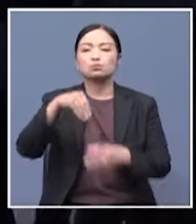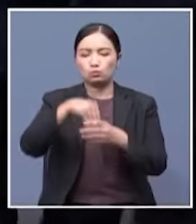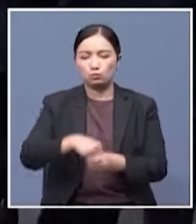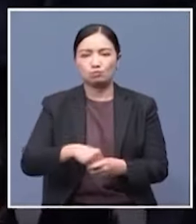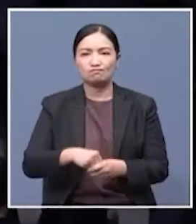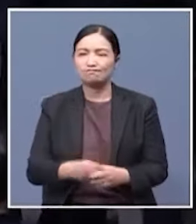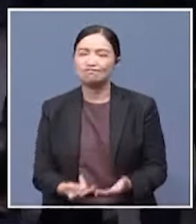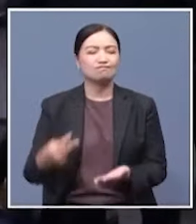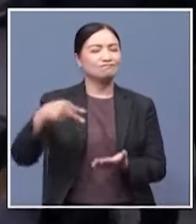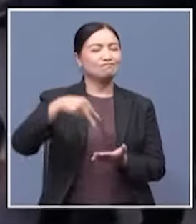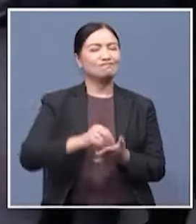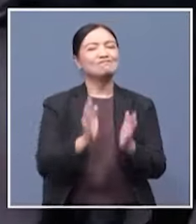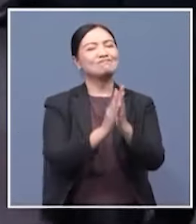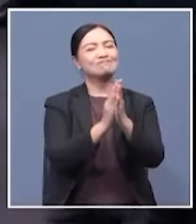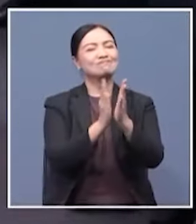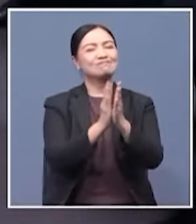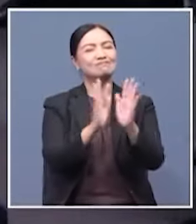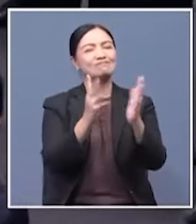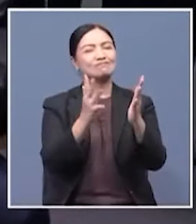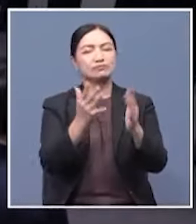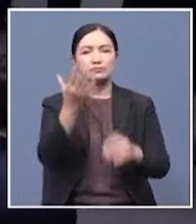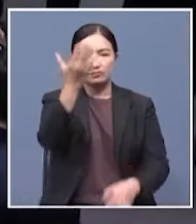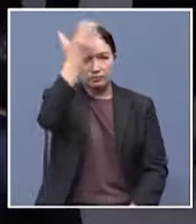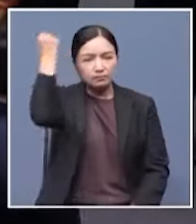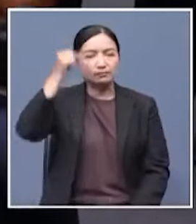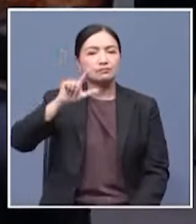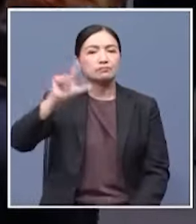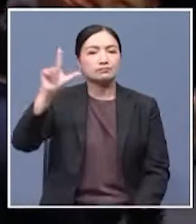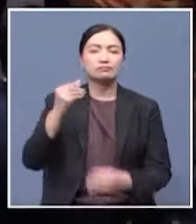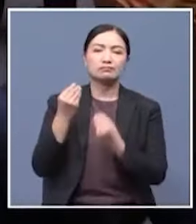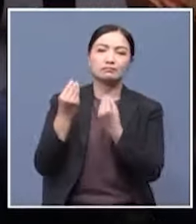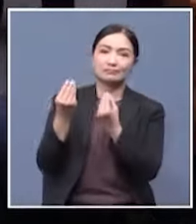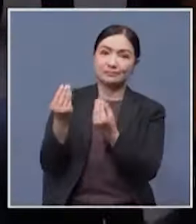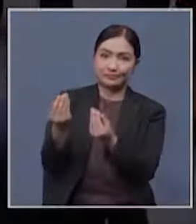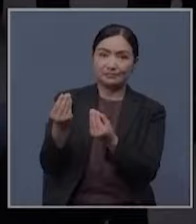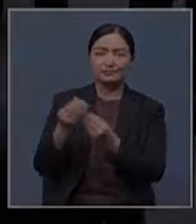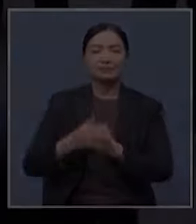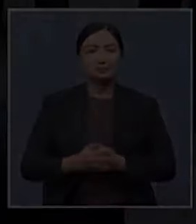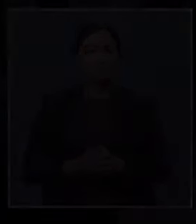ลุกขึ้นปรบมือแสดงความยินดีกับนศนางสาวแพร่ทองทานคุณนงอิงด้วย